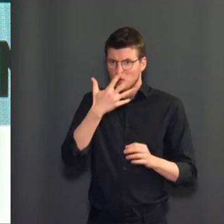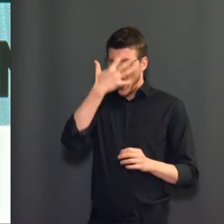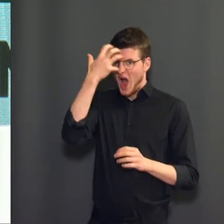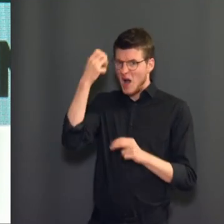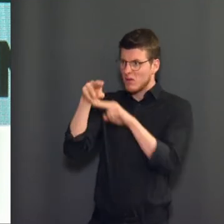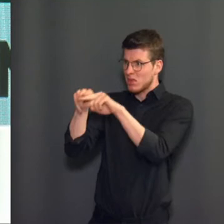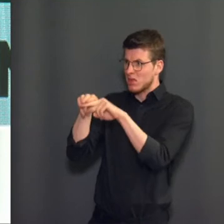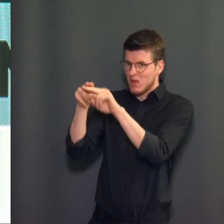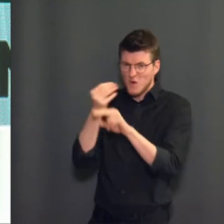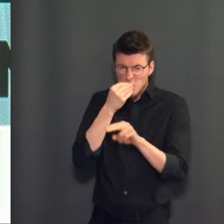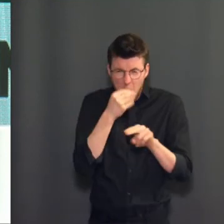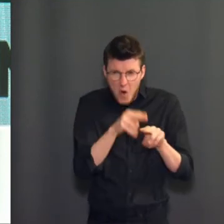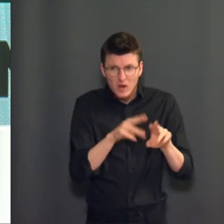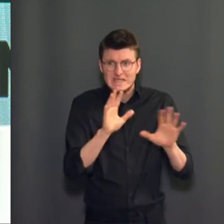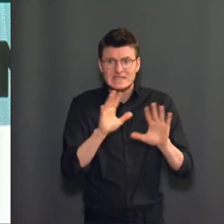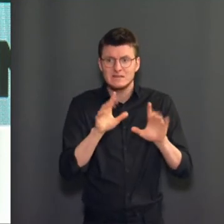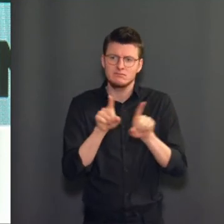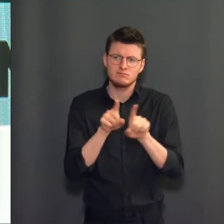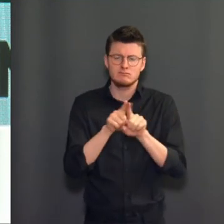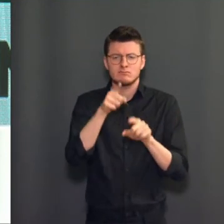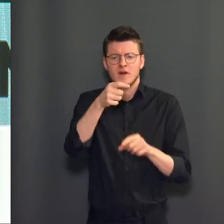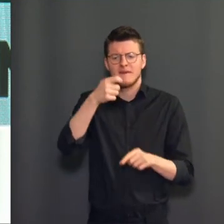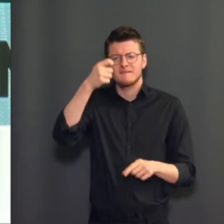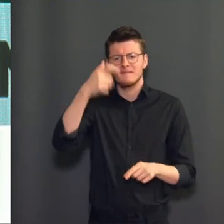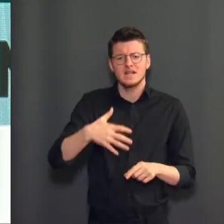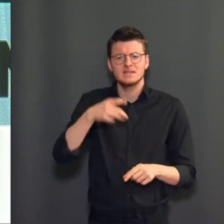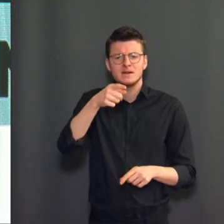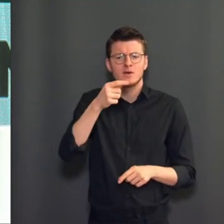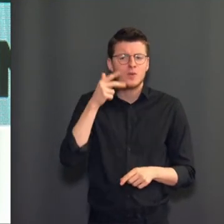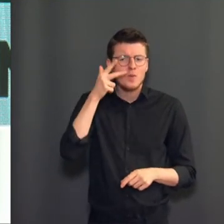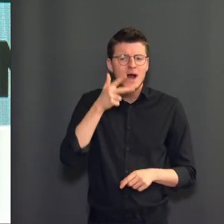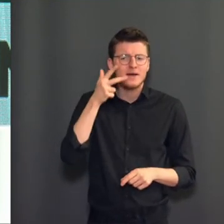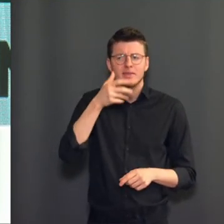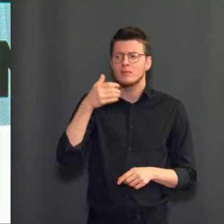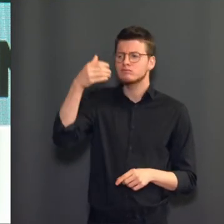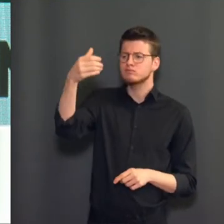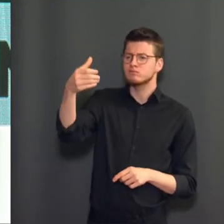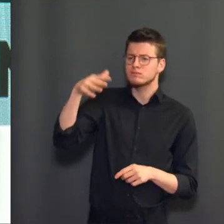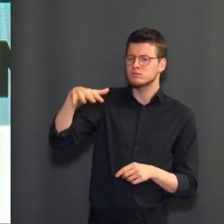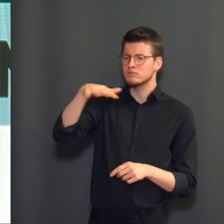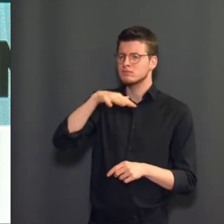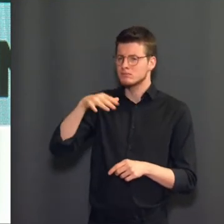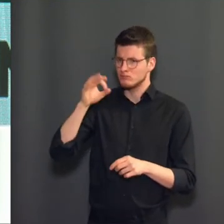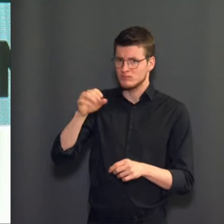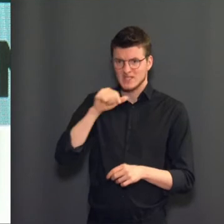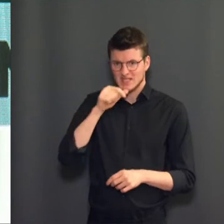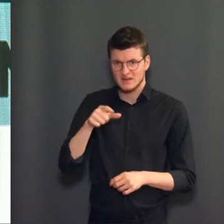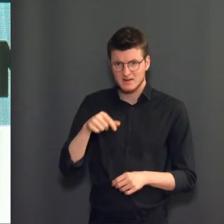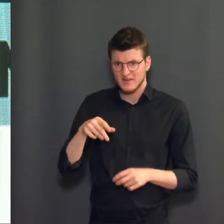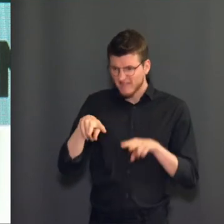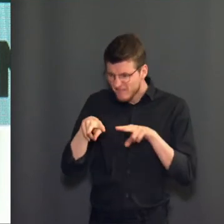een goede fles wijn. Niet in de frigo of de vriezer en nooit in de zon.